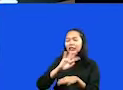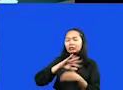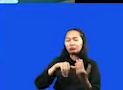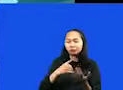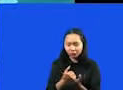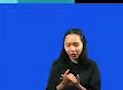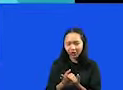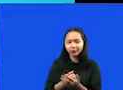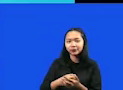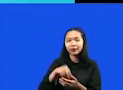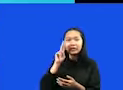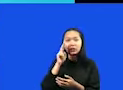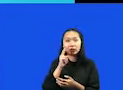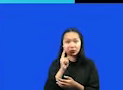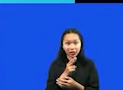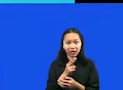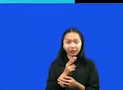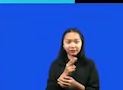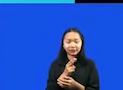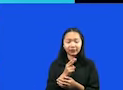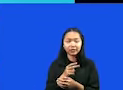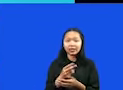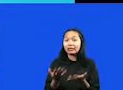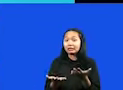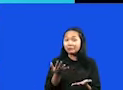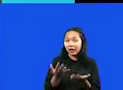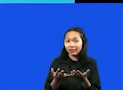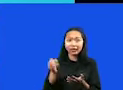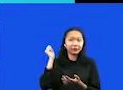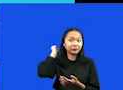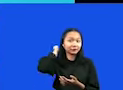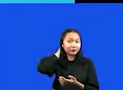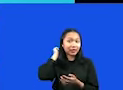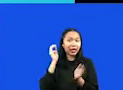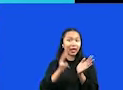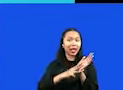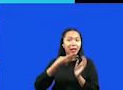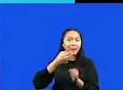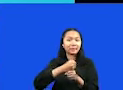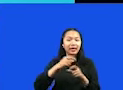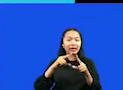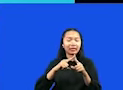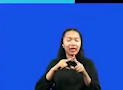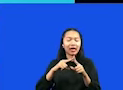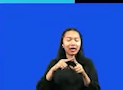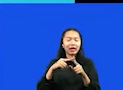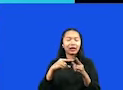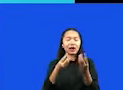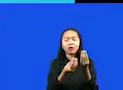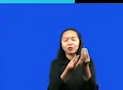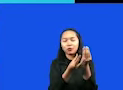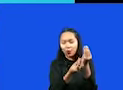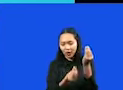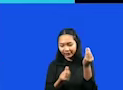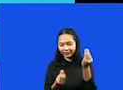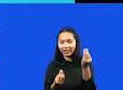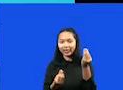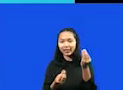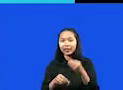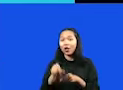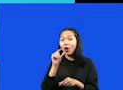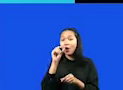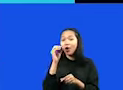bagaimana Mbak Mega sebagai perwakilan dari orang muda Katolik itu mengalami